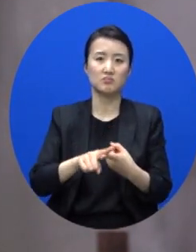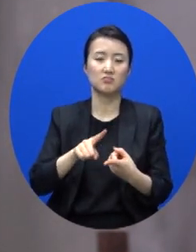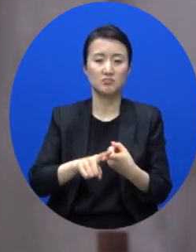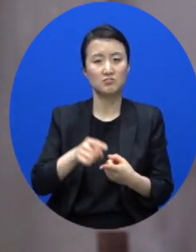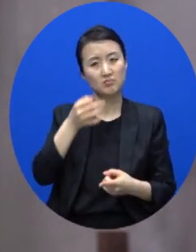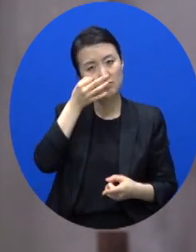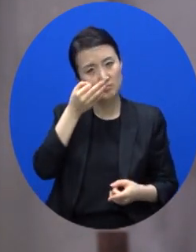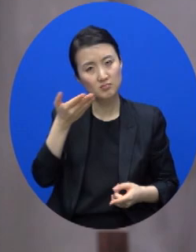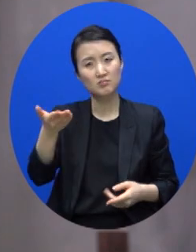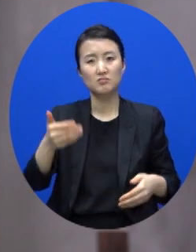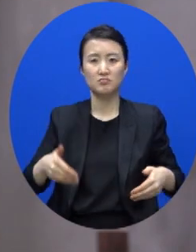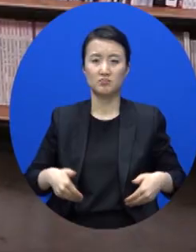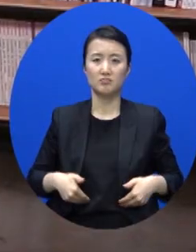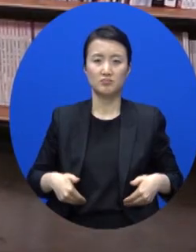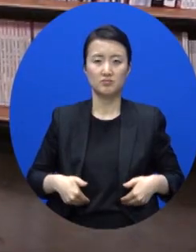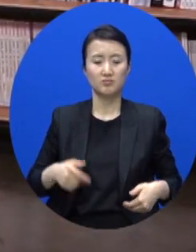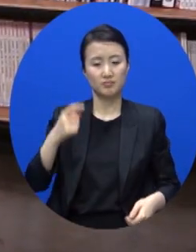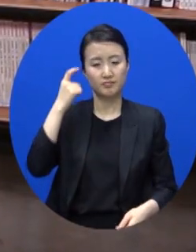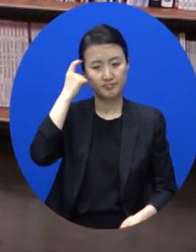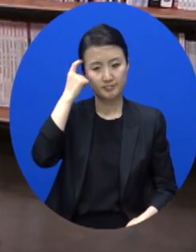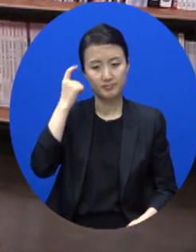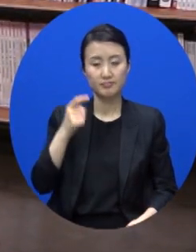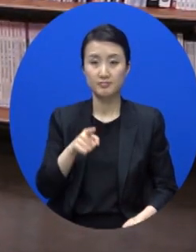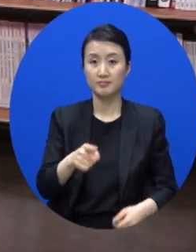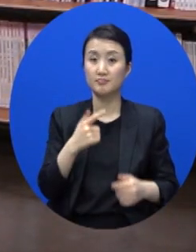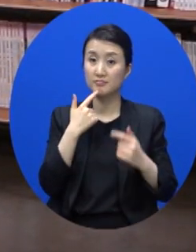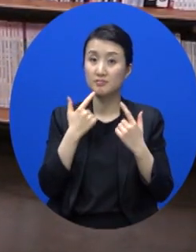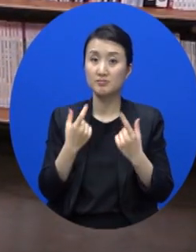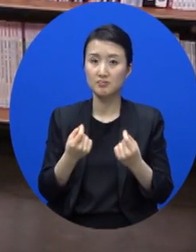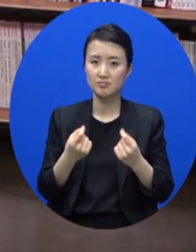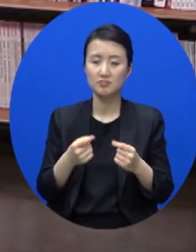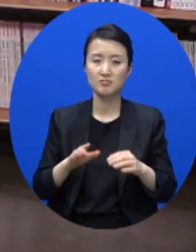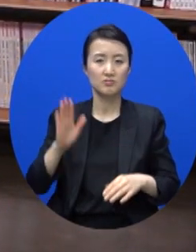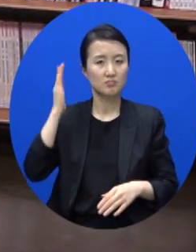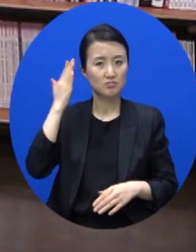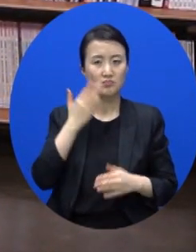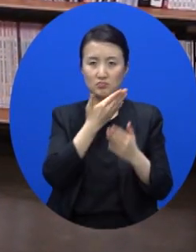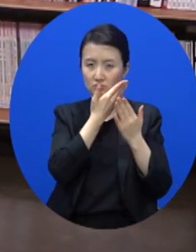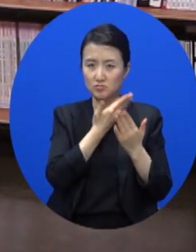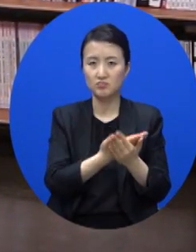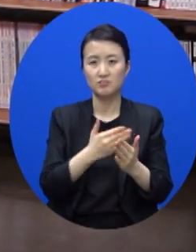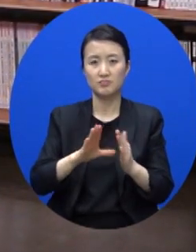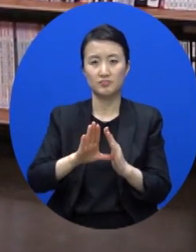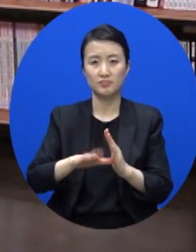한류화 시켜야 되는 이런 시기에 지금 와 있다고 생각을 합니다.